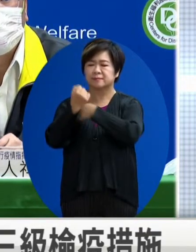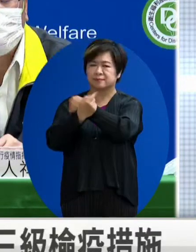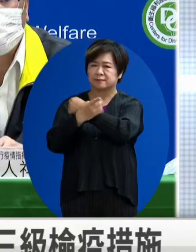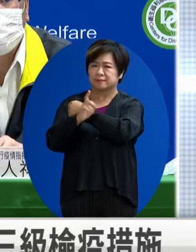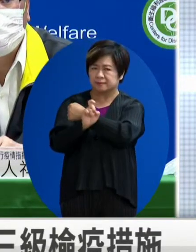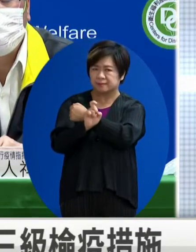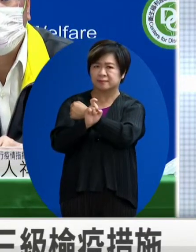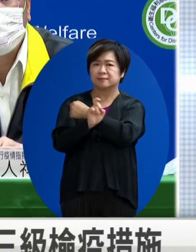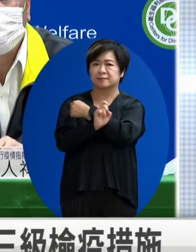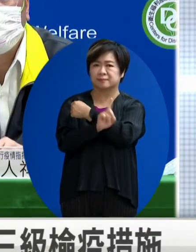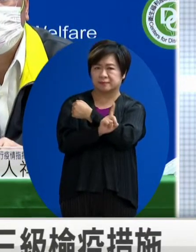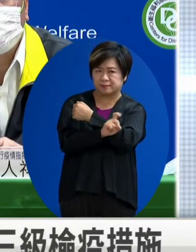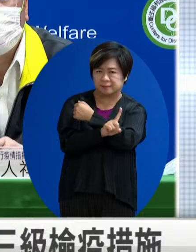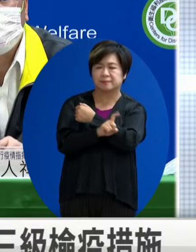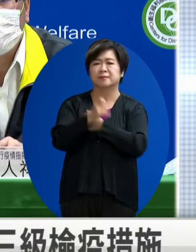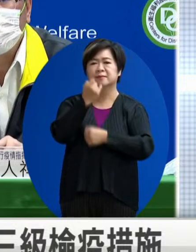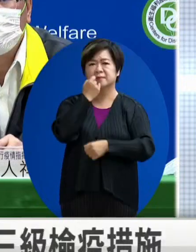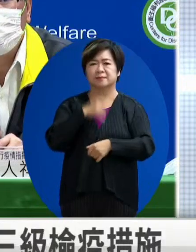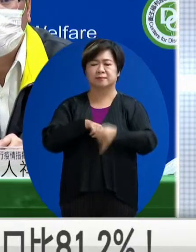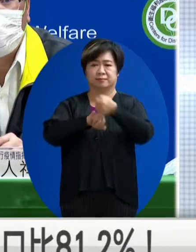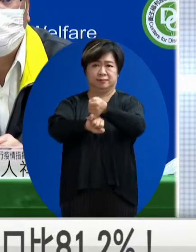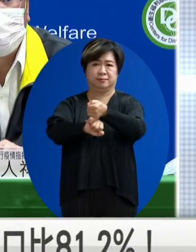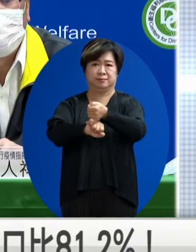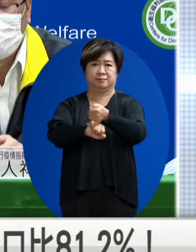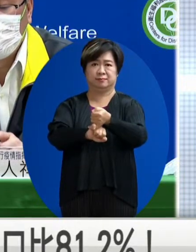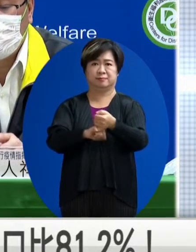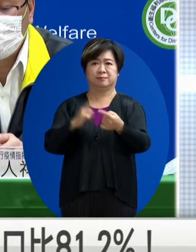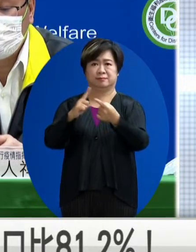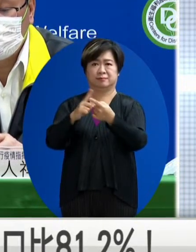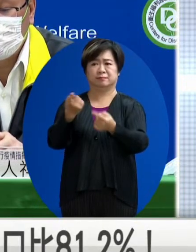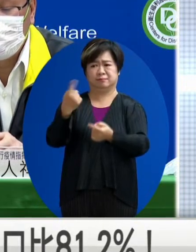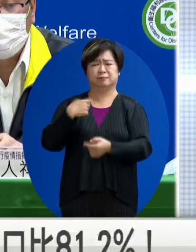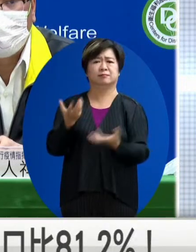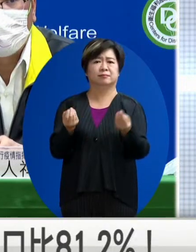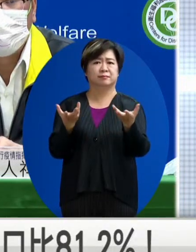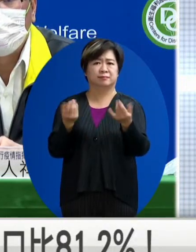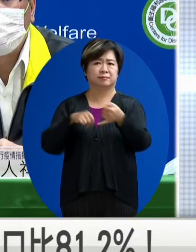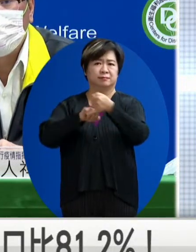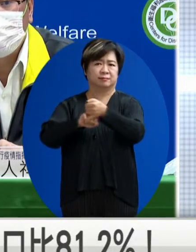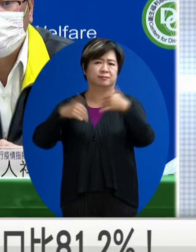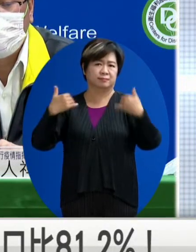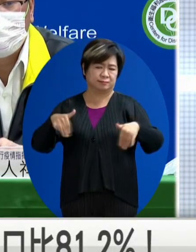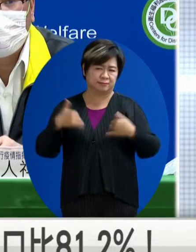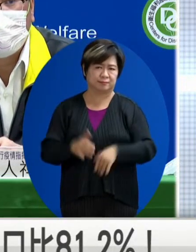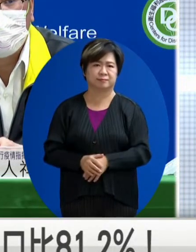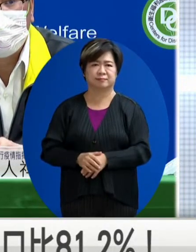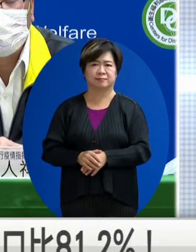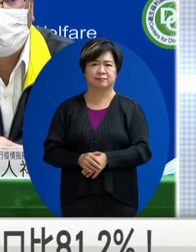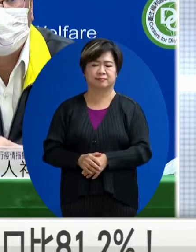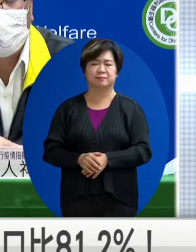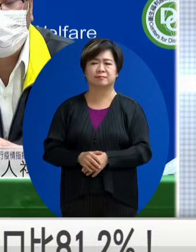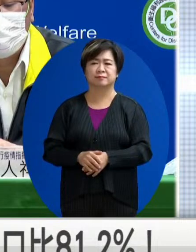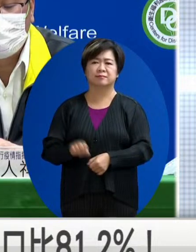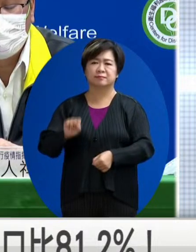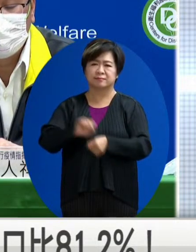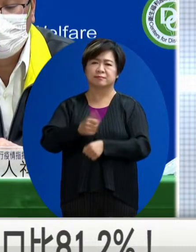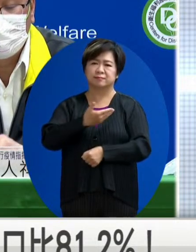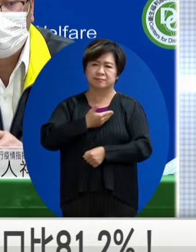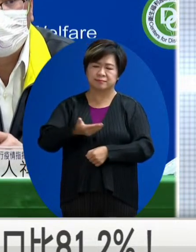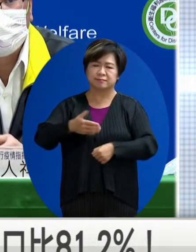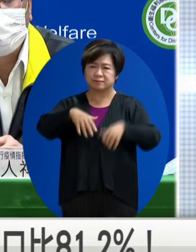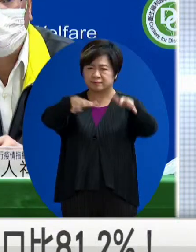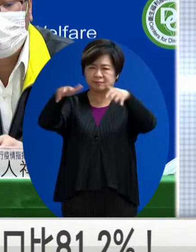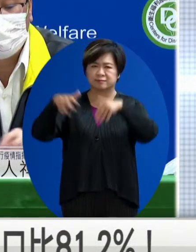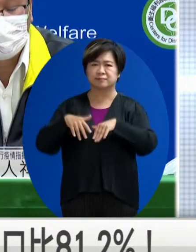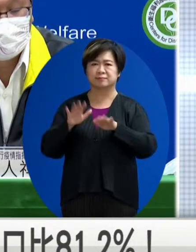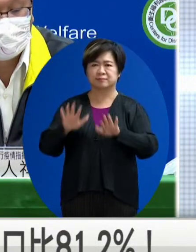第11期有符合预约资格，但他们可能都没有来这个预约哦，所以我们就再加开一次让他们来预约，到目